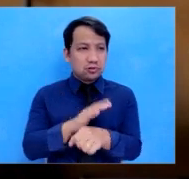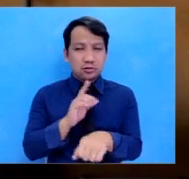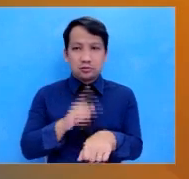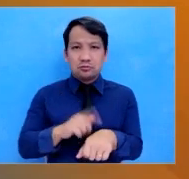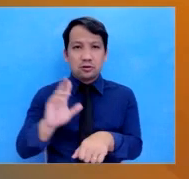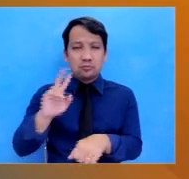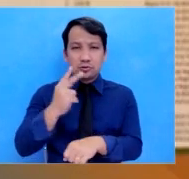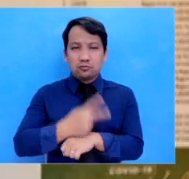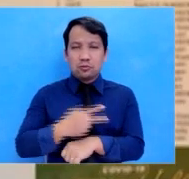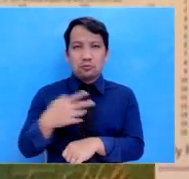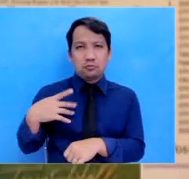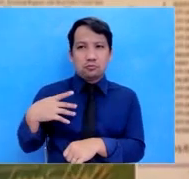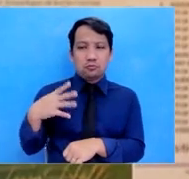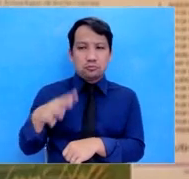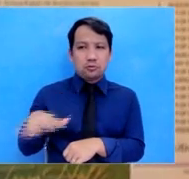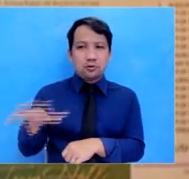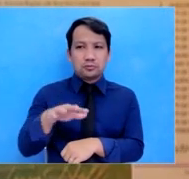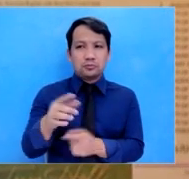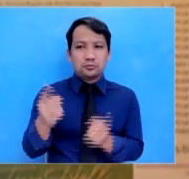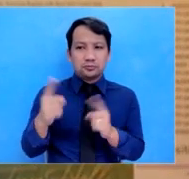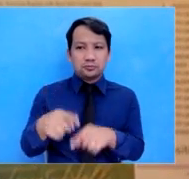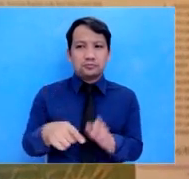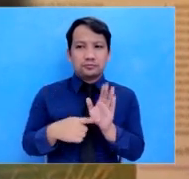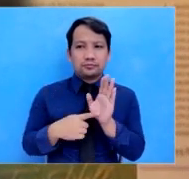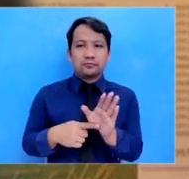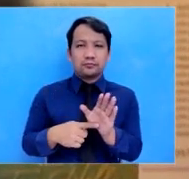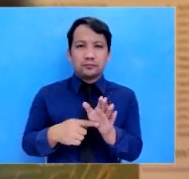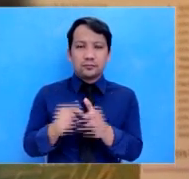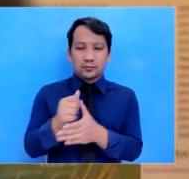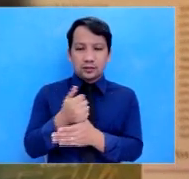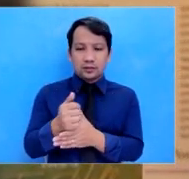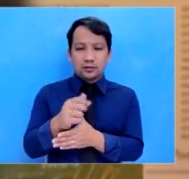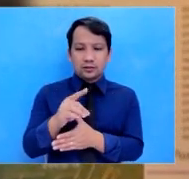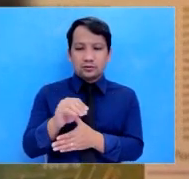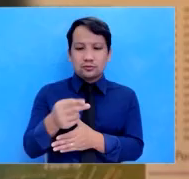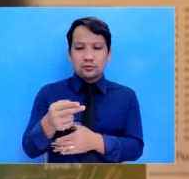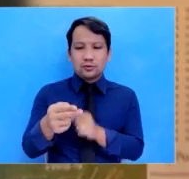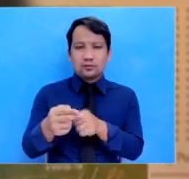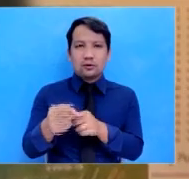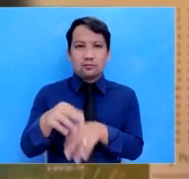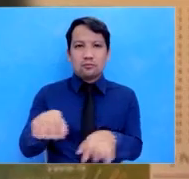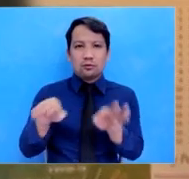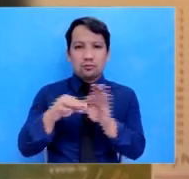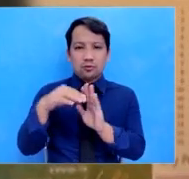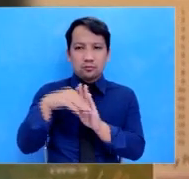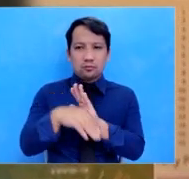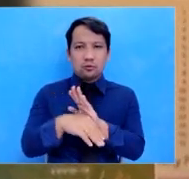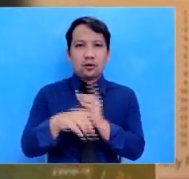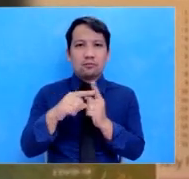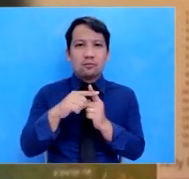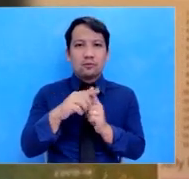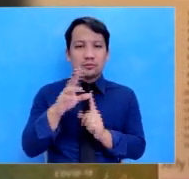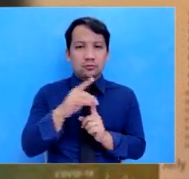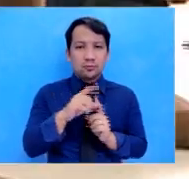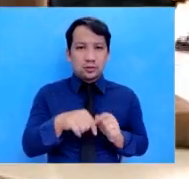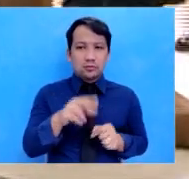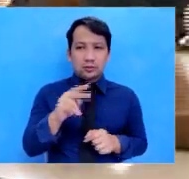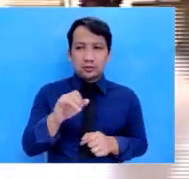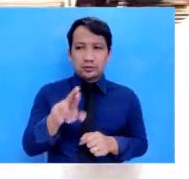still waiting. Sa kabila nito, base rin sa datos ng DOH, bumababa naman ang positivity rate sa Metro